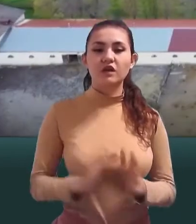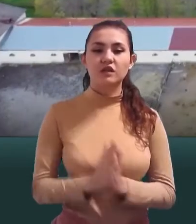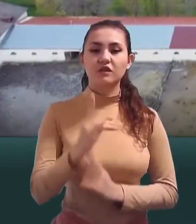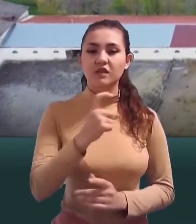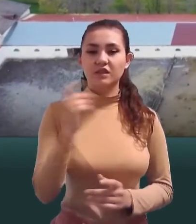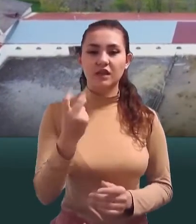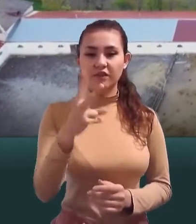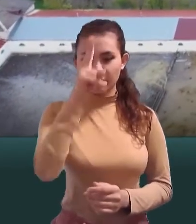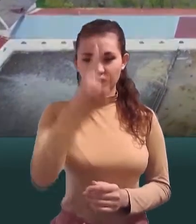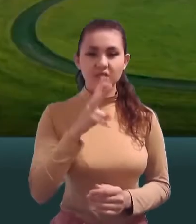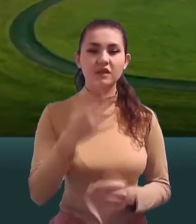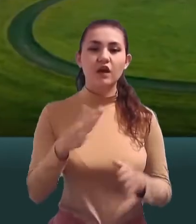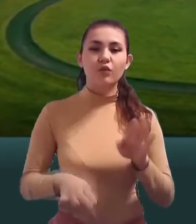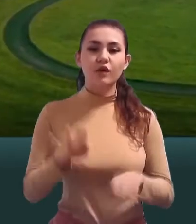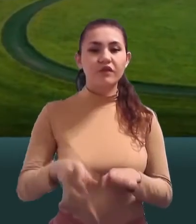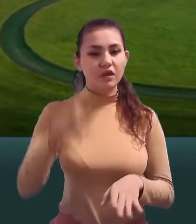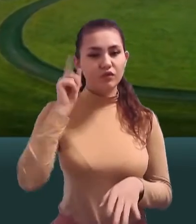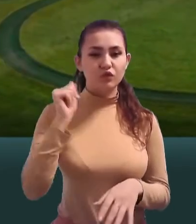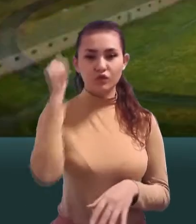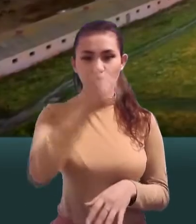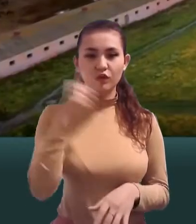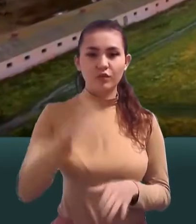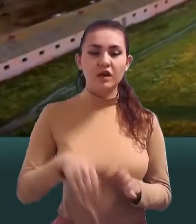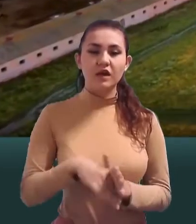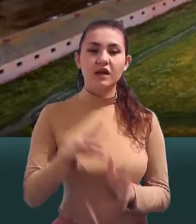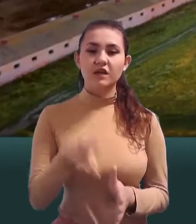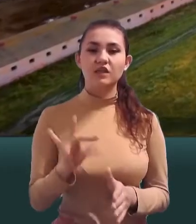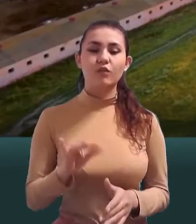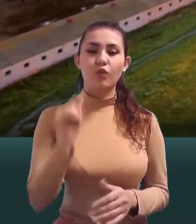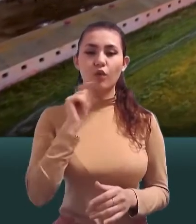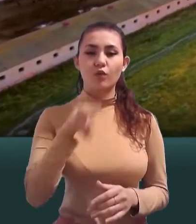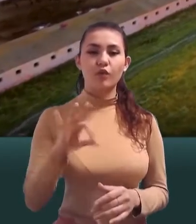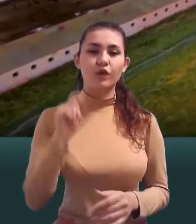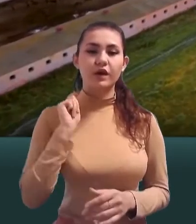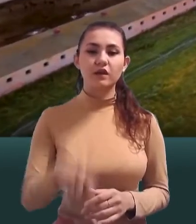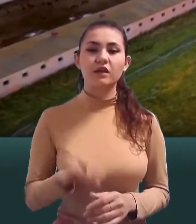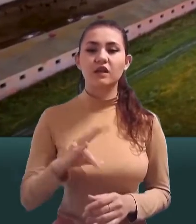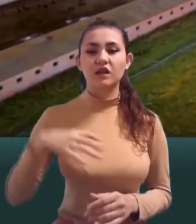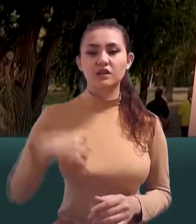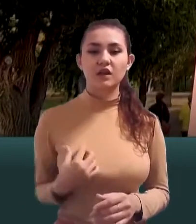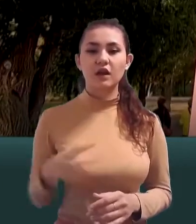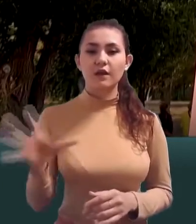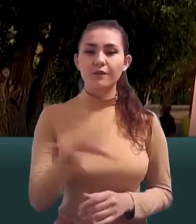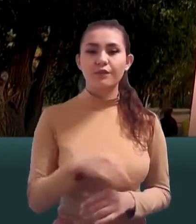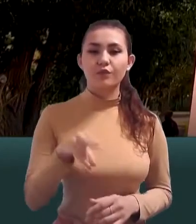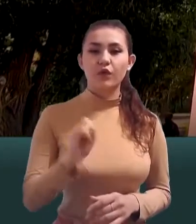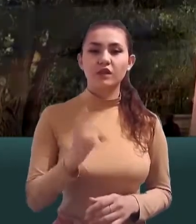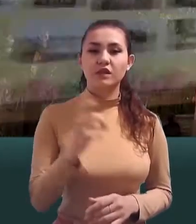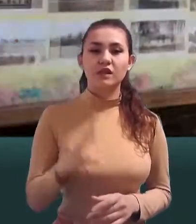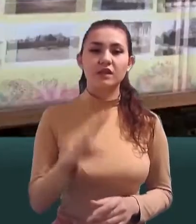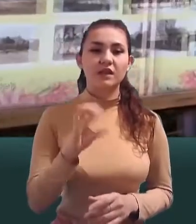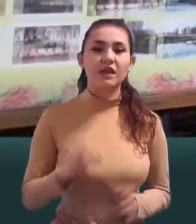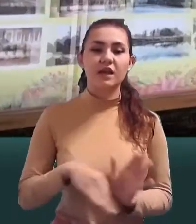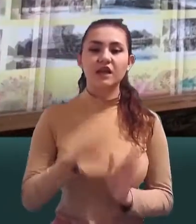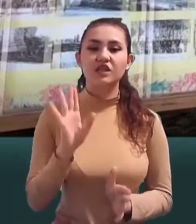місяці в порівнянні з минулими роками. Це кращий результат по Україні. На жаль, в абсолютному показнику це не кращий